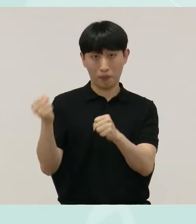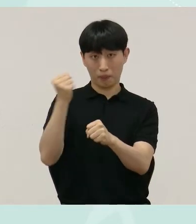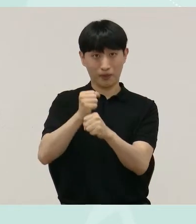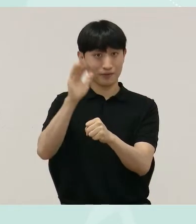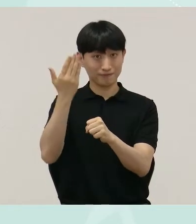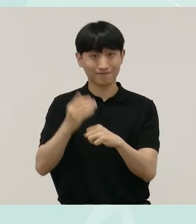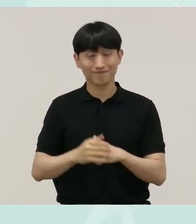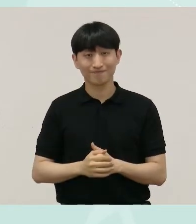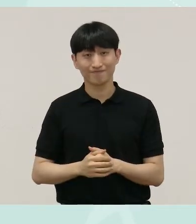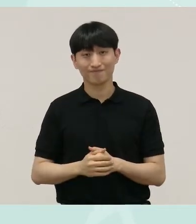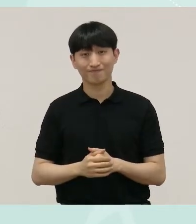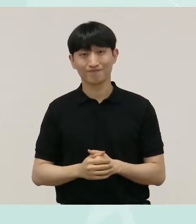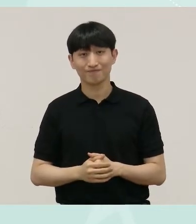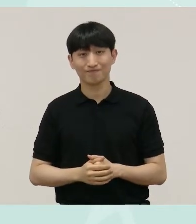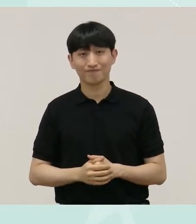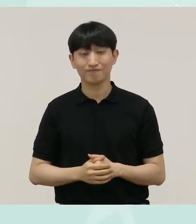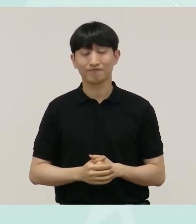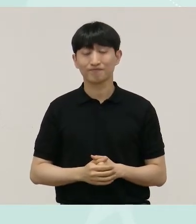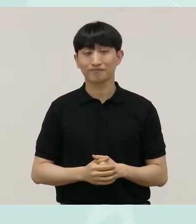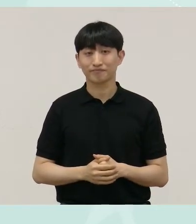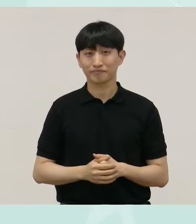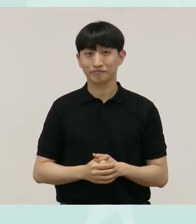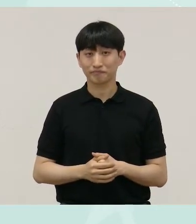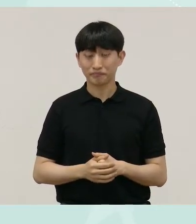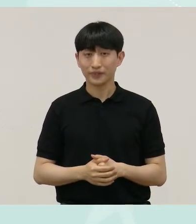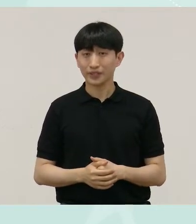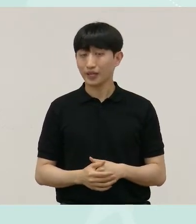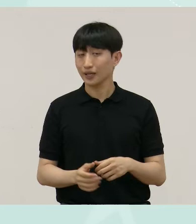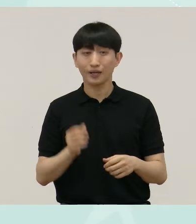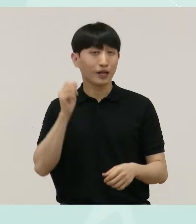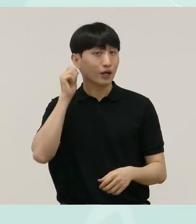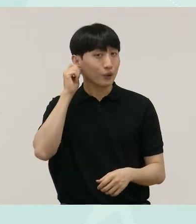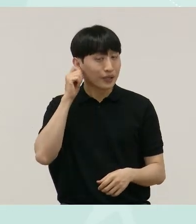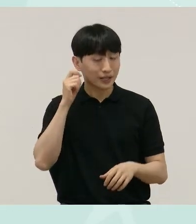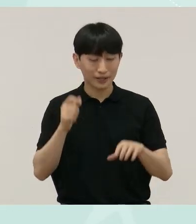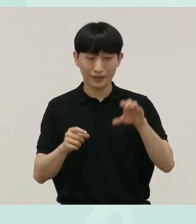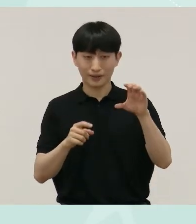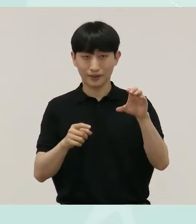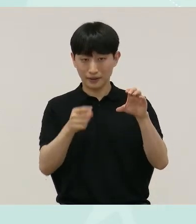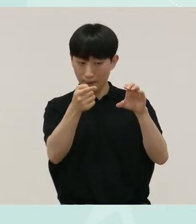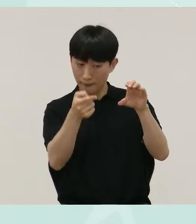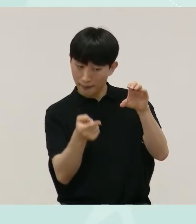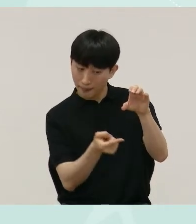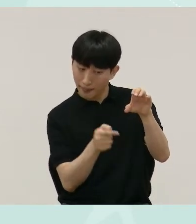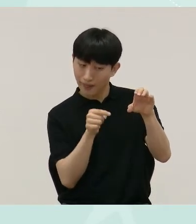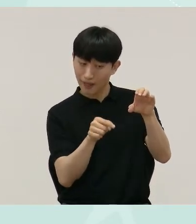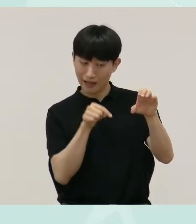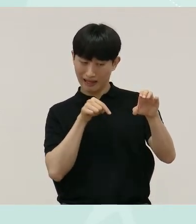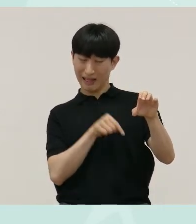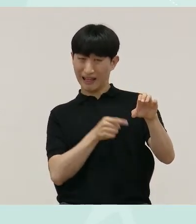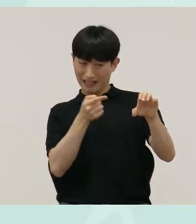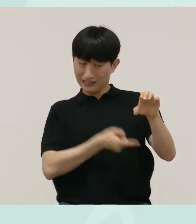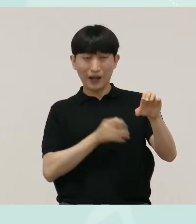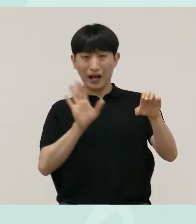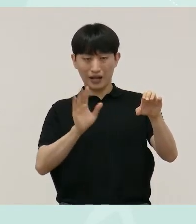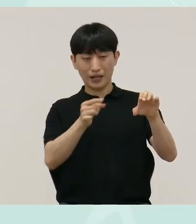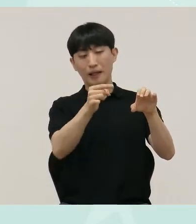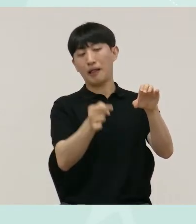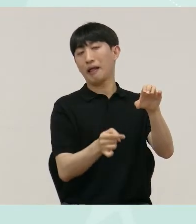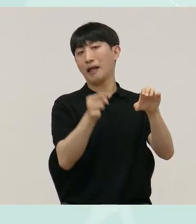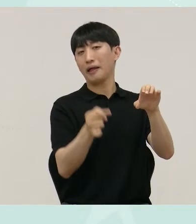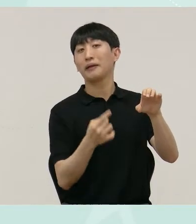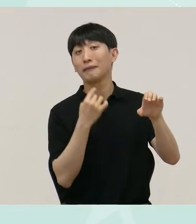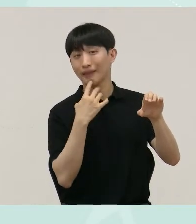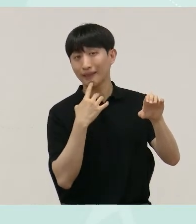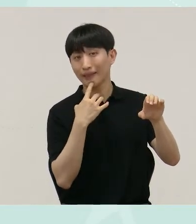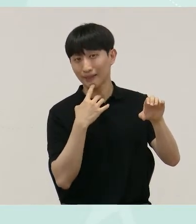있습니다. 이렇게 이제 보통 그리고 가급적이면 귀 뒤에 있는 이쪽에는 상처를 넣지 않고 그러기 때문에